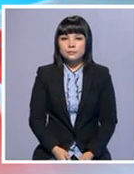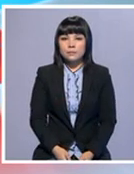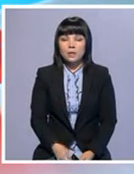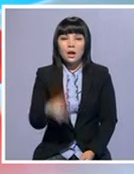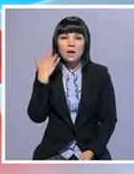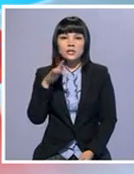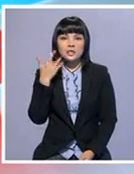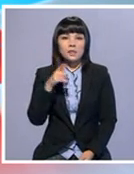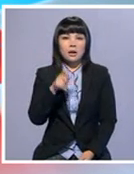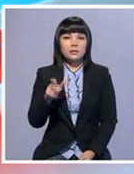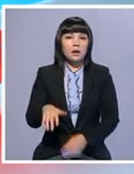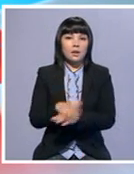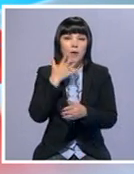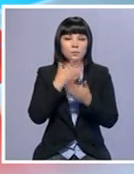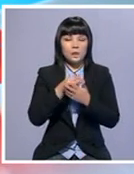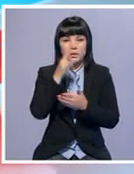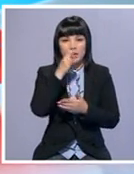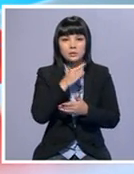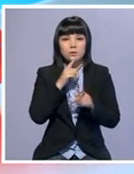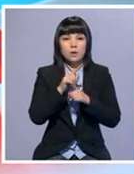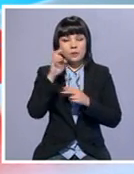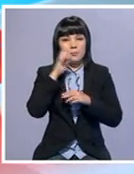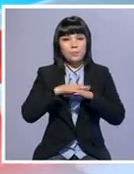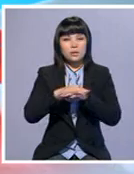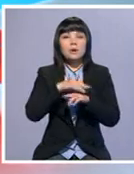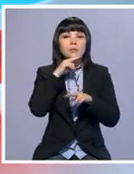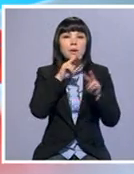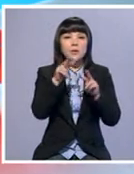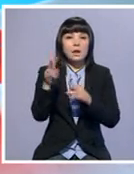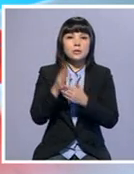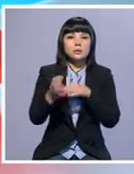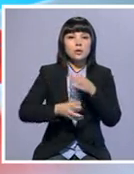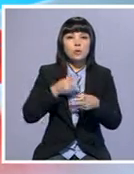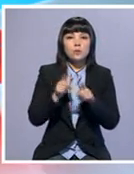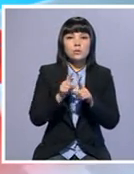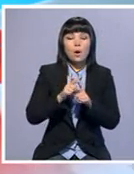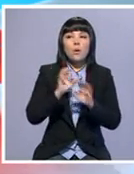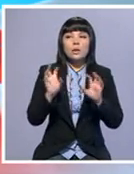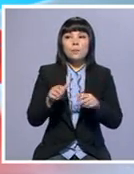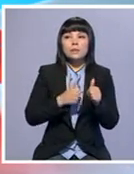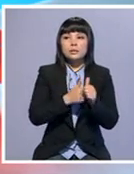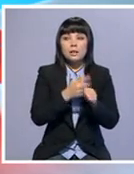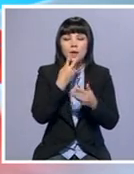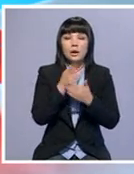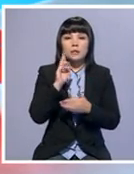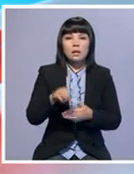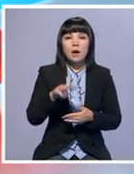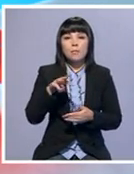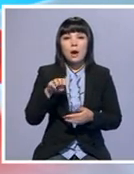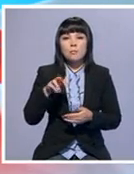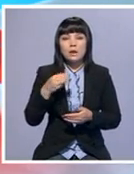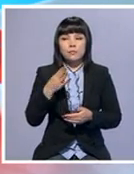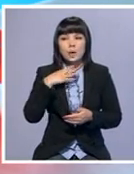Шетелдегі қандастардың мәселесін мемлекет үнемі назарда ұстайды. Дүниежүзі қазақтары қауымдастығы төрағасының орынбасары Талғат Мамашев Стамбұлда өткен